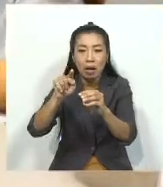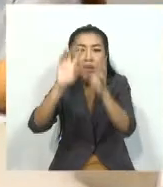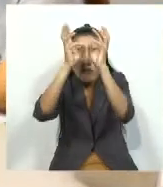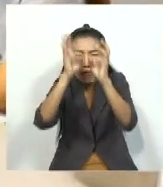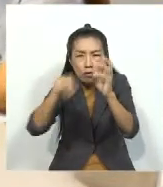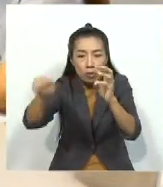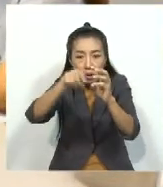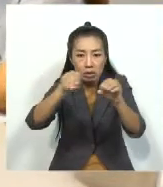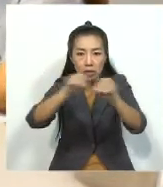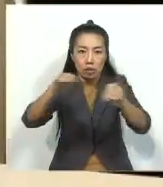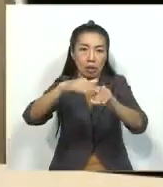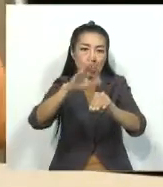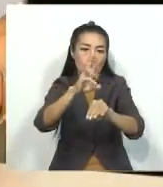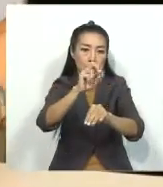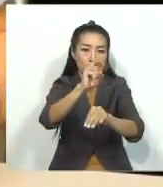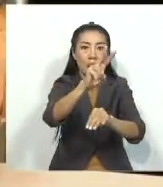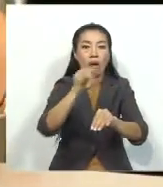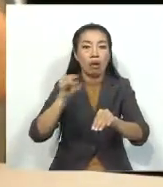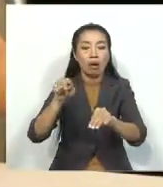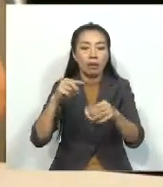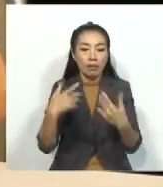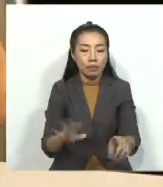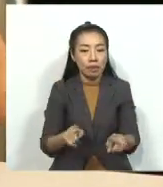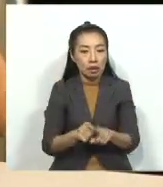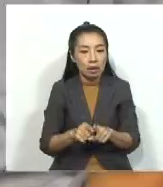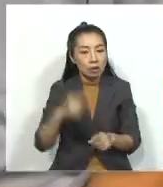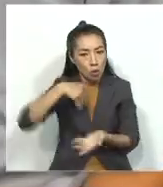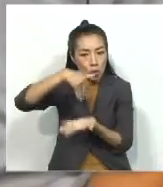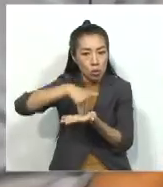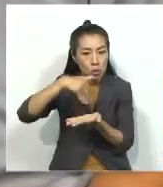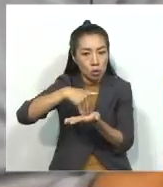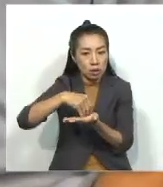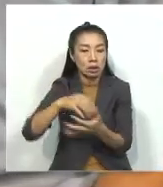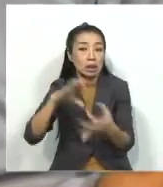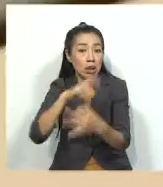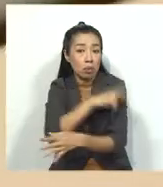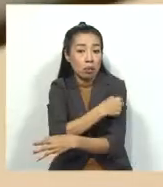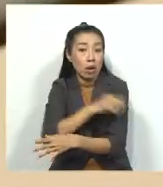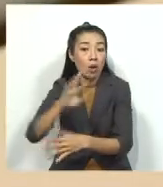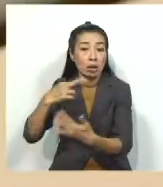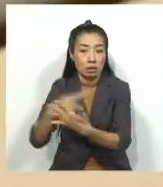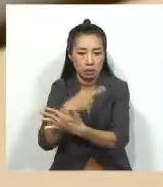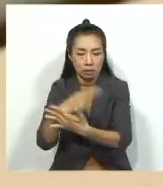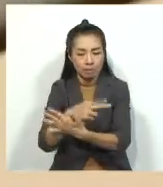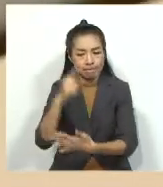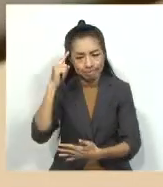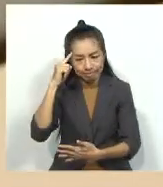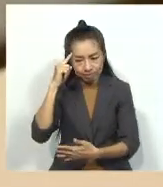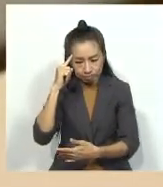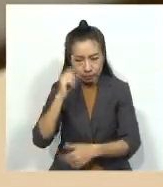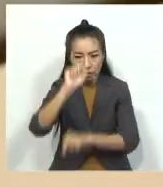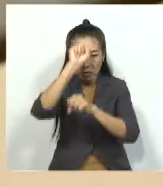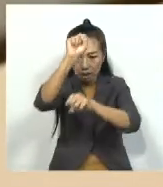62ไมโครกรัมต่อลูกบาศก์เมตรนะคะทางศูนย์ปฏิบัติการตอบโต้ภาวะฉุกเฉินด้านการแพทย์และสาธารณสุขจังหวัดราชบุรีก็เลยแ